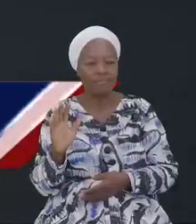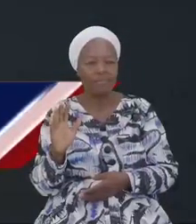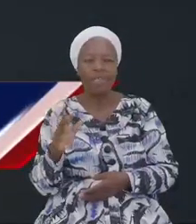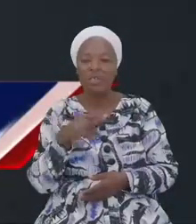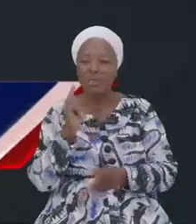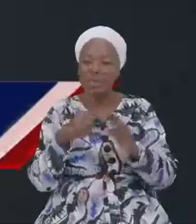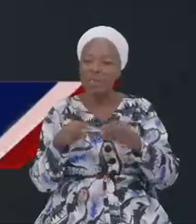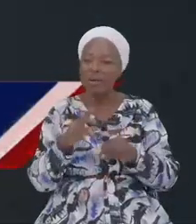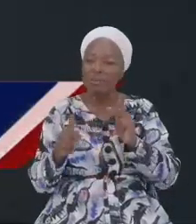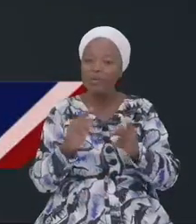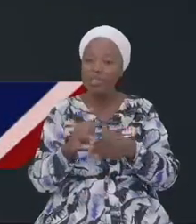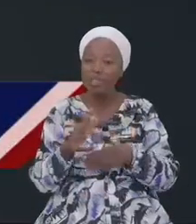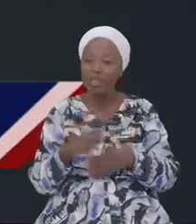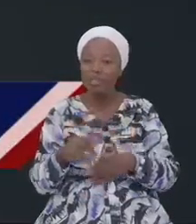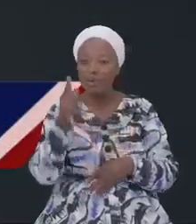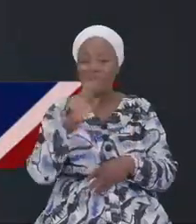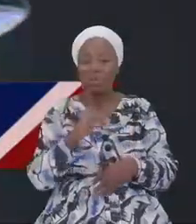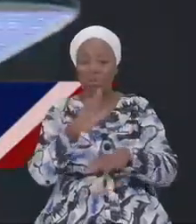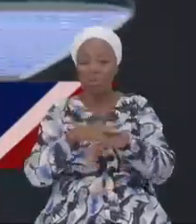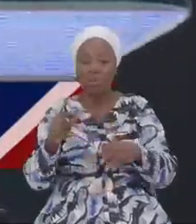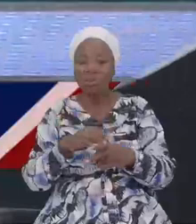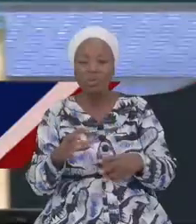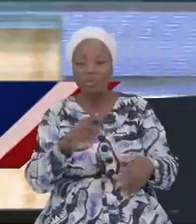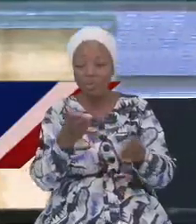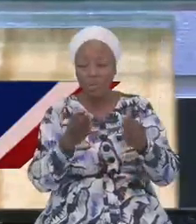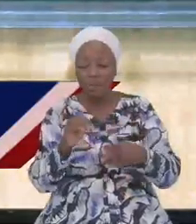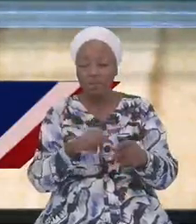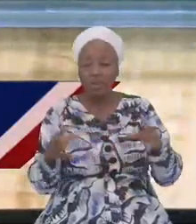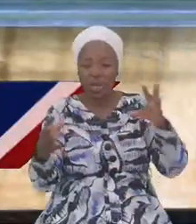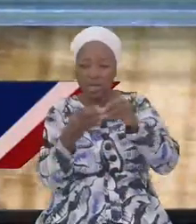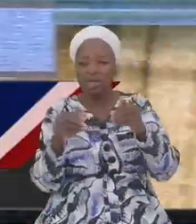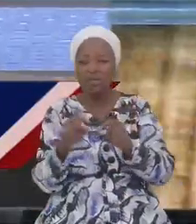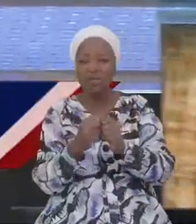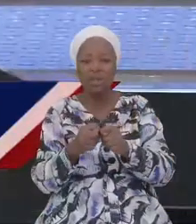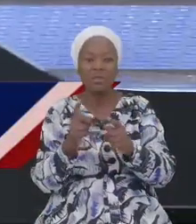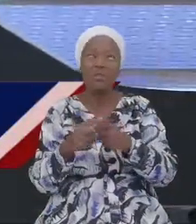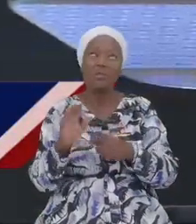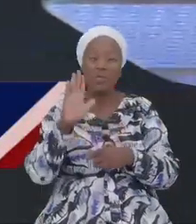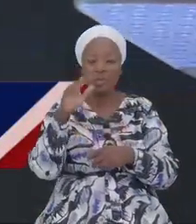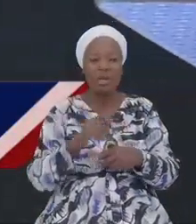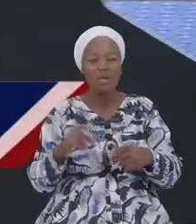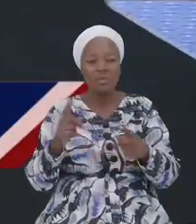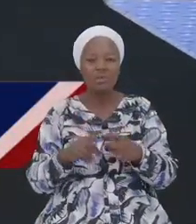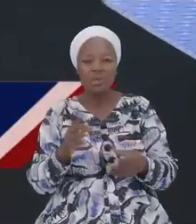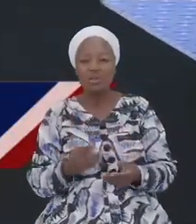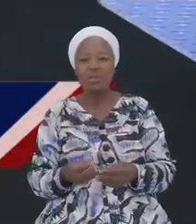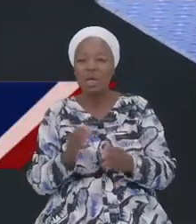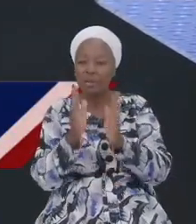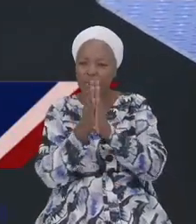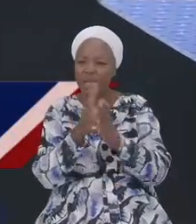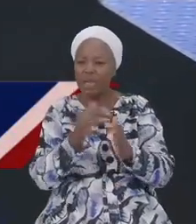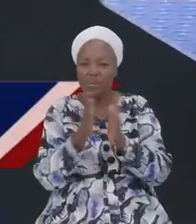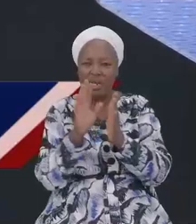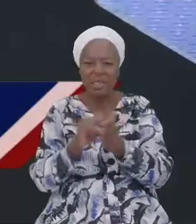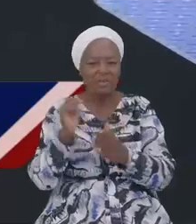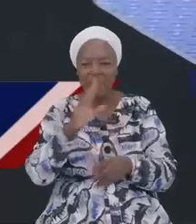de gens que Dieu appelle. Dieu veut les rassembler à lui. et leur donner pour qu'ils donnent une